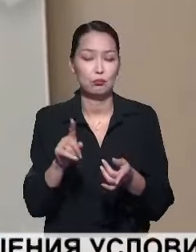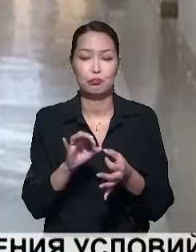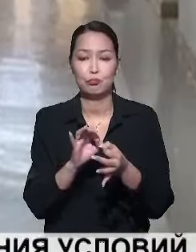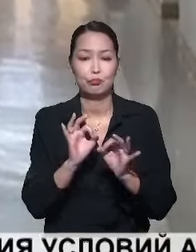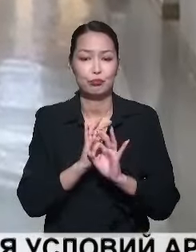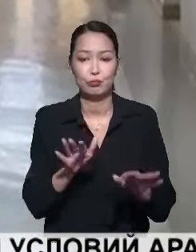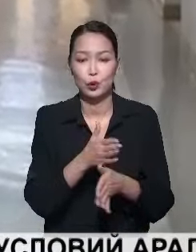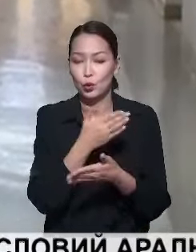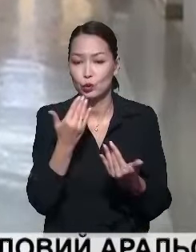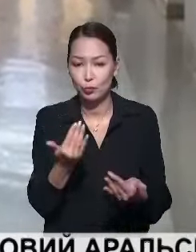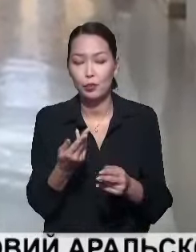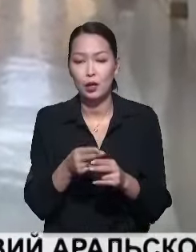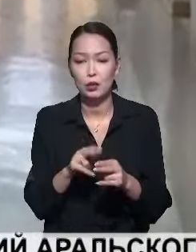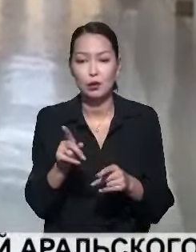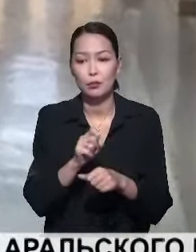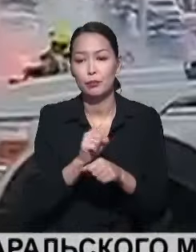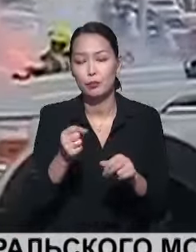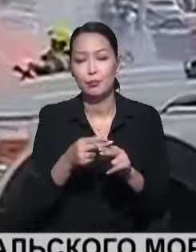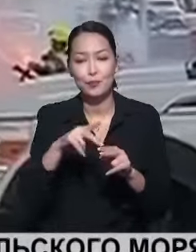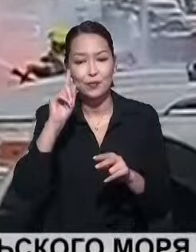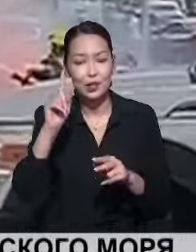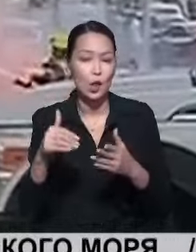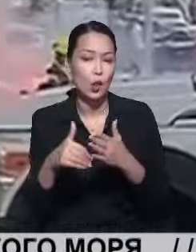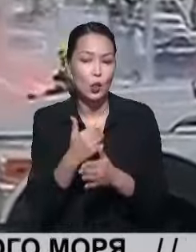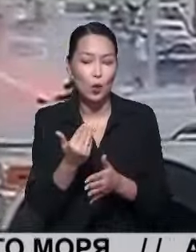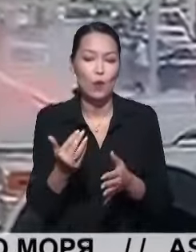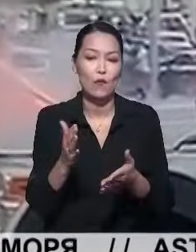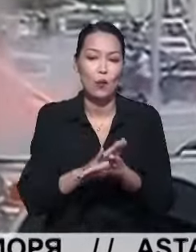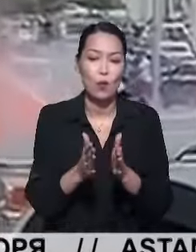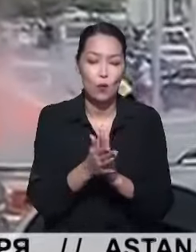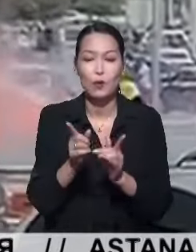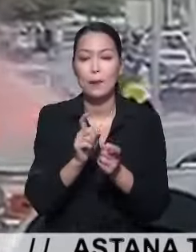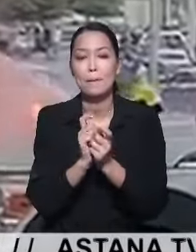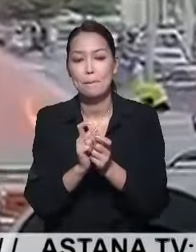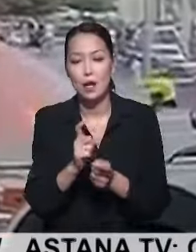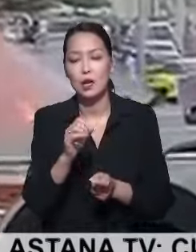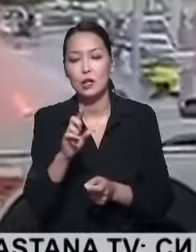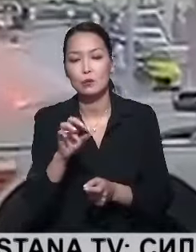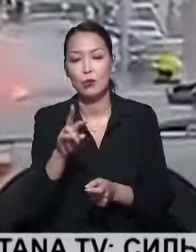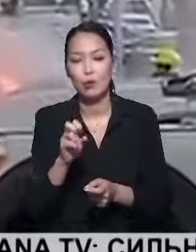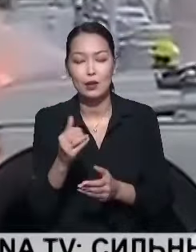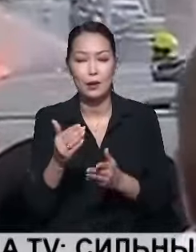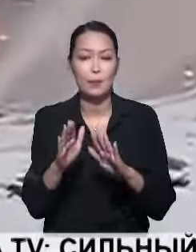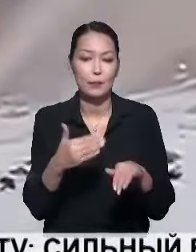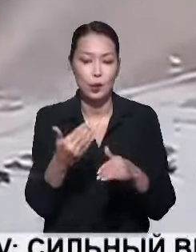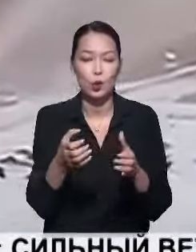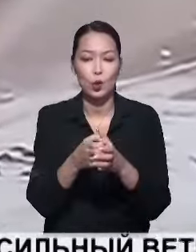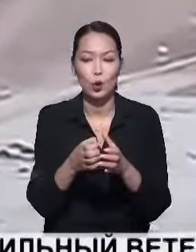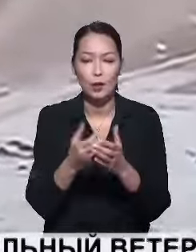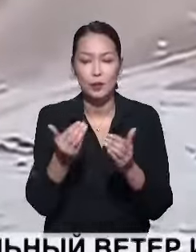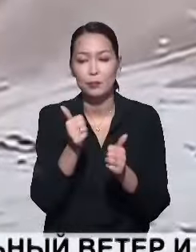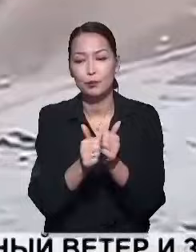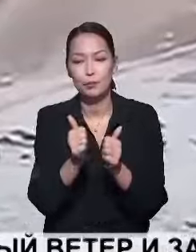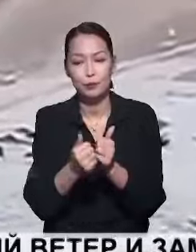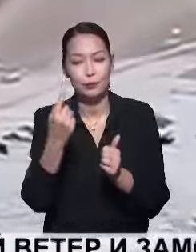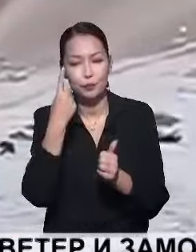произошли за несколько часов до того, как в Израиле объявили новые цели, в числе которых и борьба с Хизбаллой. После 7 октября эта группировка периодически напоминала